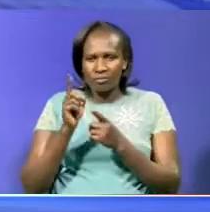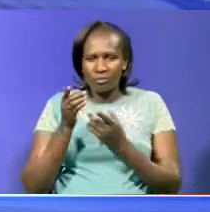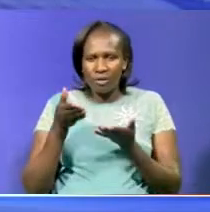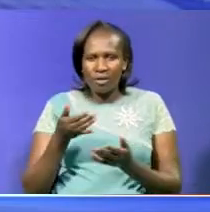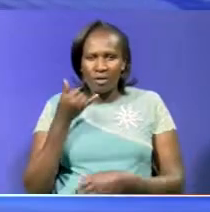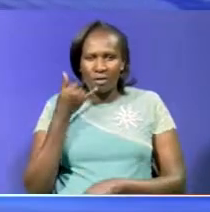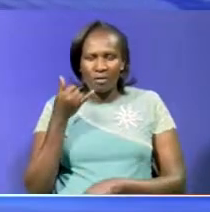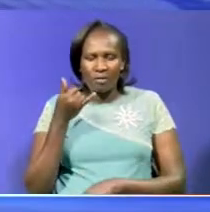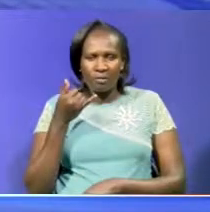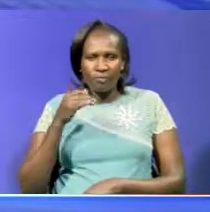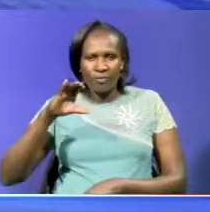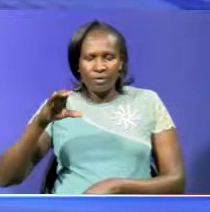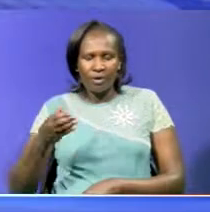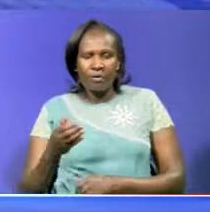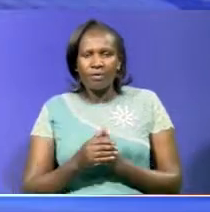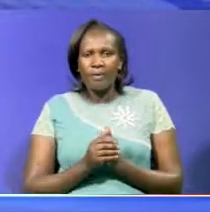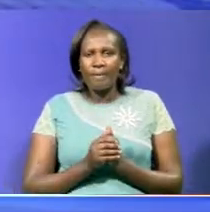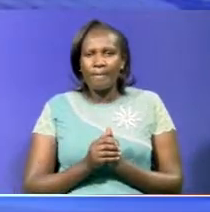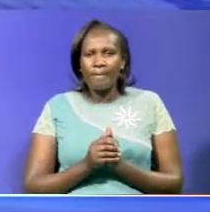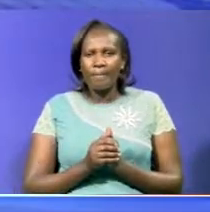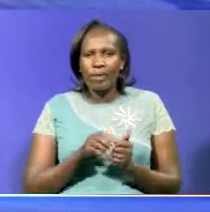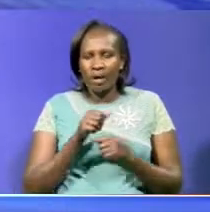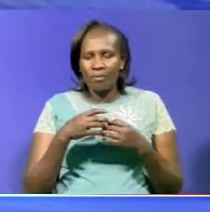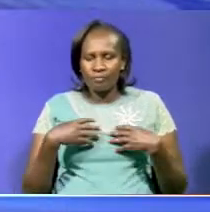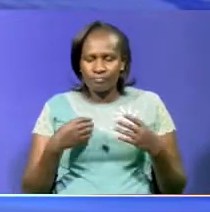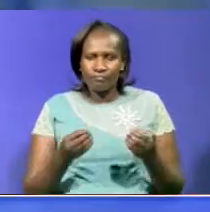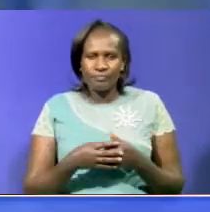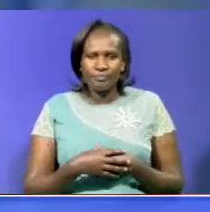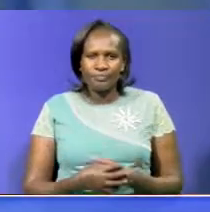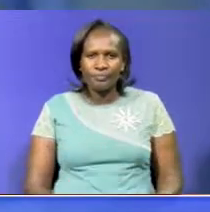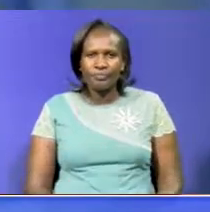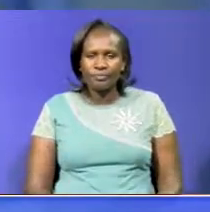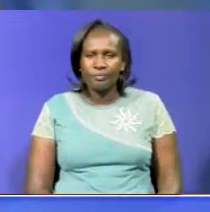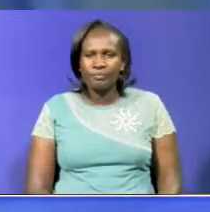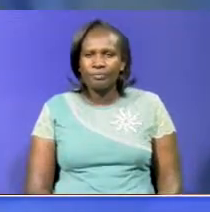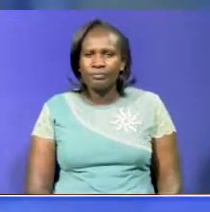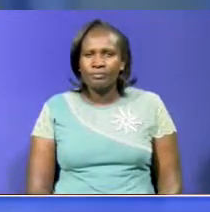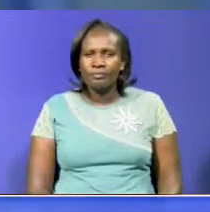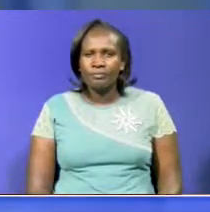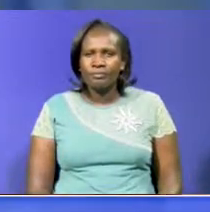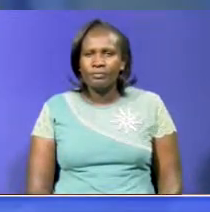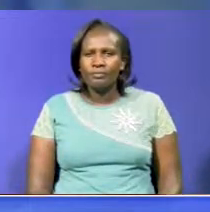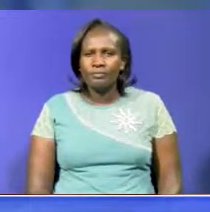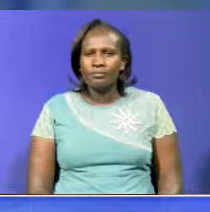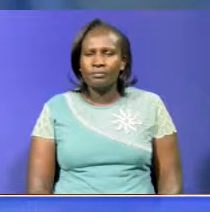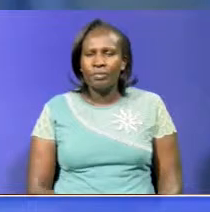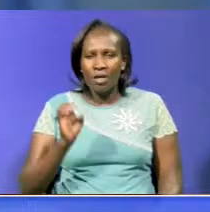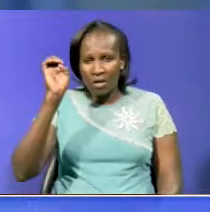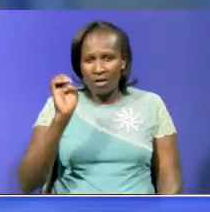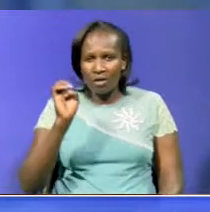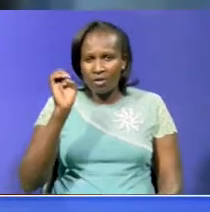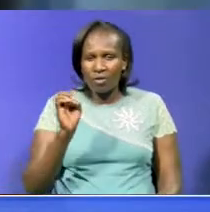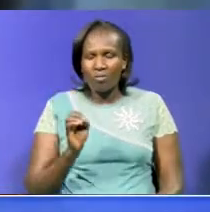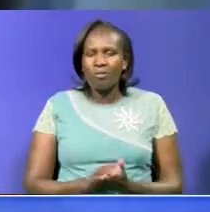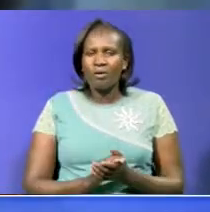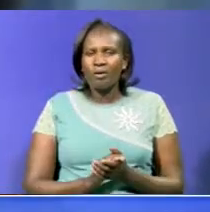nchini kujifunza jinsi ya kukabiliana na dhuluma za kihistoria. Wakiongozwa na balozi wa Ethiopia humu nchini Dina